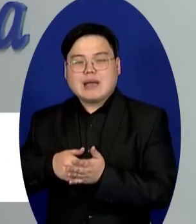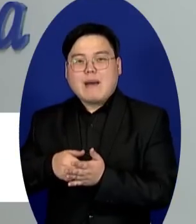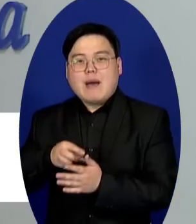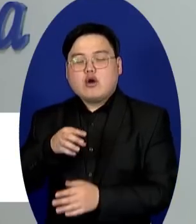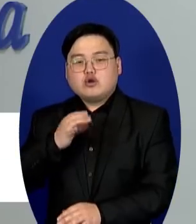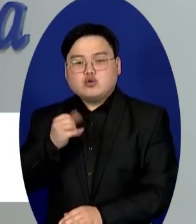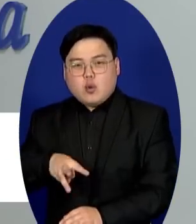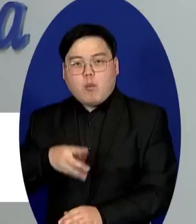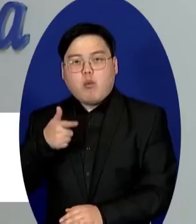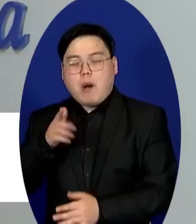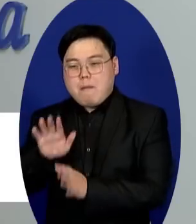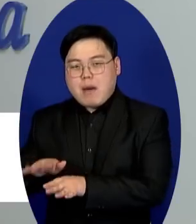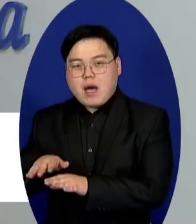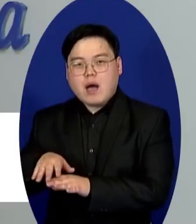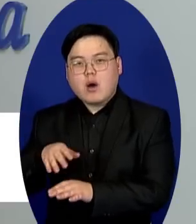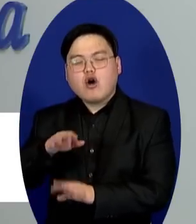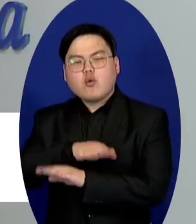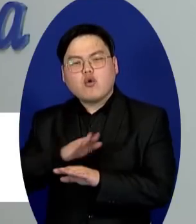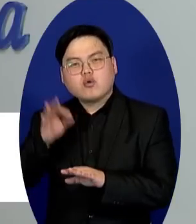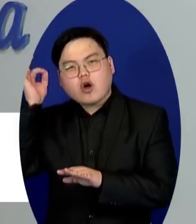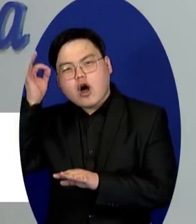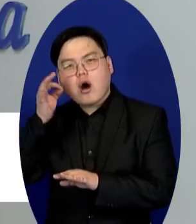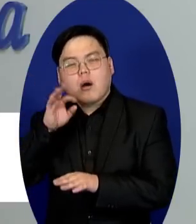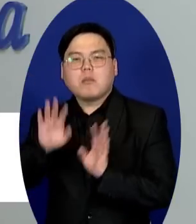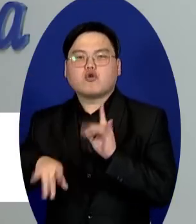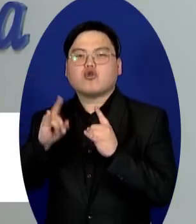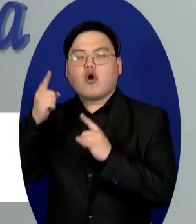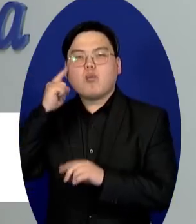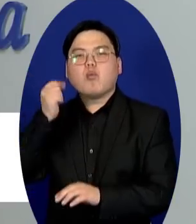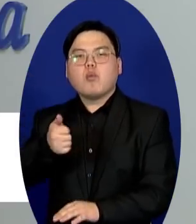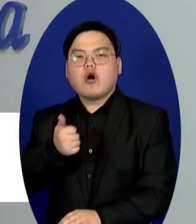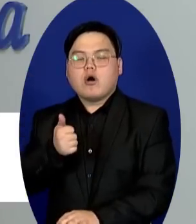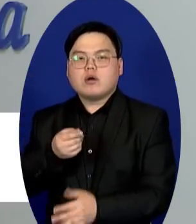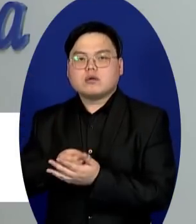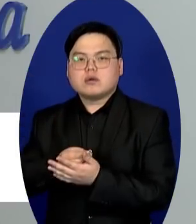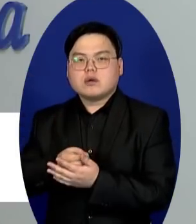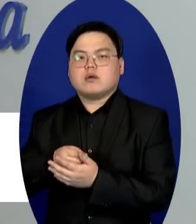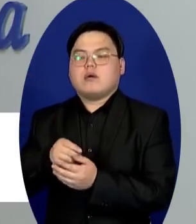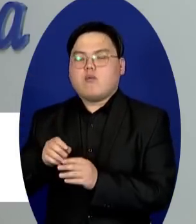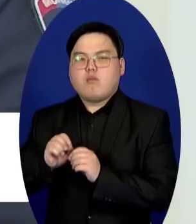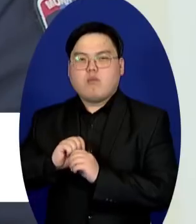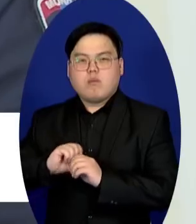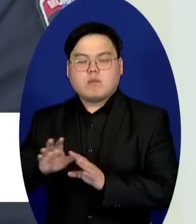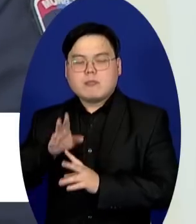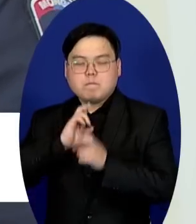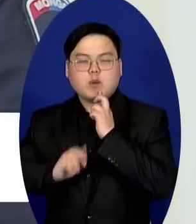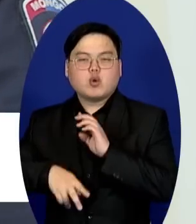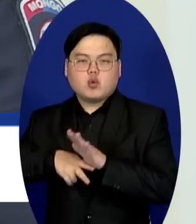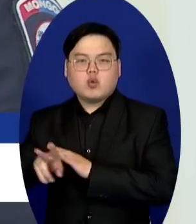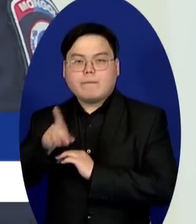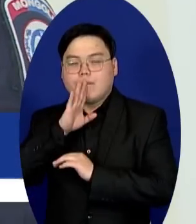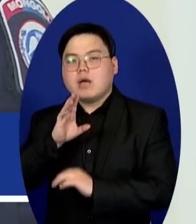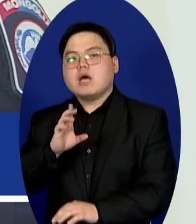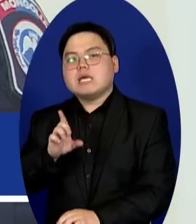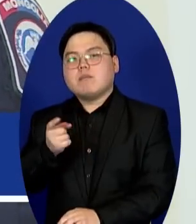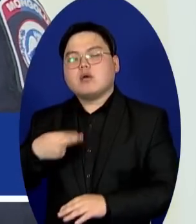тэрийг нь авч байгаа хүүхэд юм уу бага насны хүүхдүүд өөр хүмүүст дамжуулаад гал алдах тохиолдол гардаг байна. Цугбатар дүүргийн цагдаагийн газрын